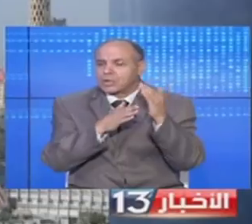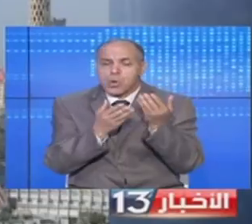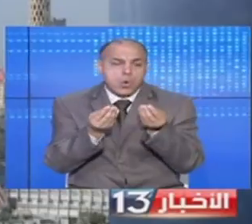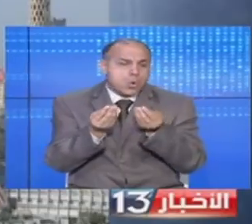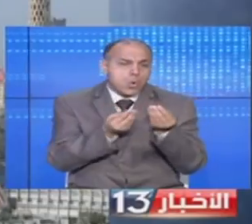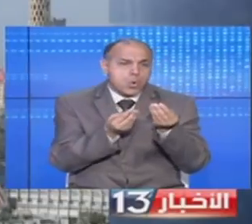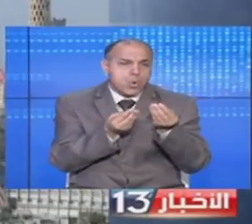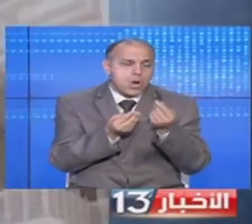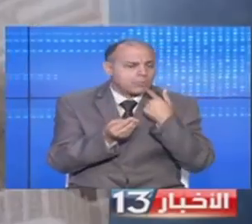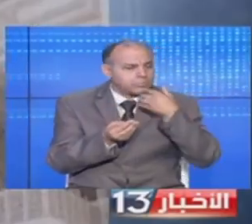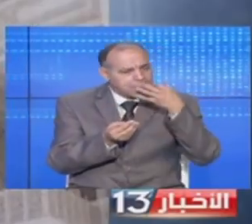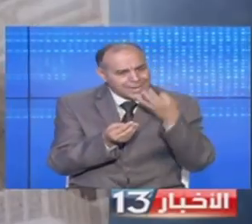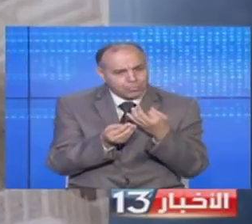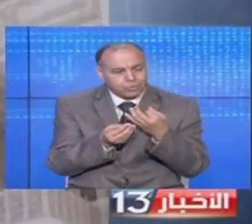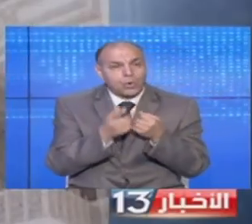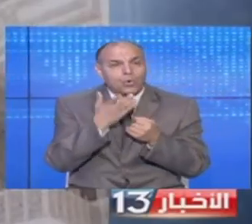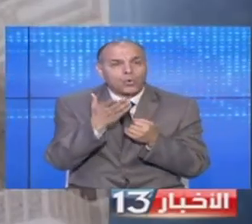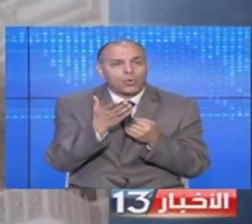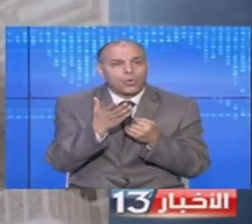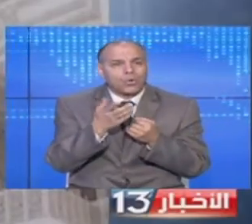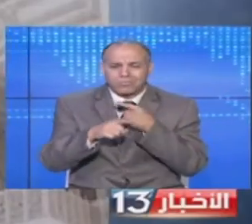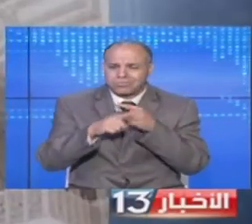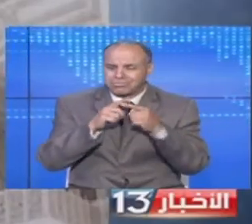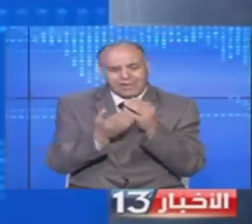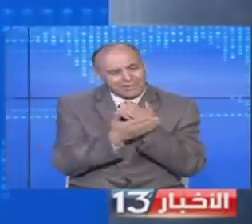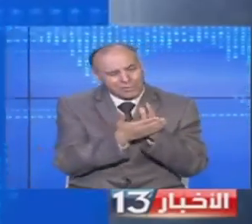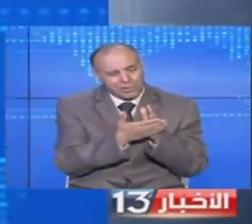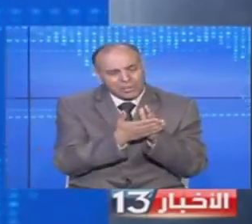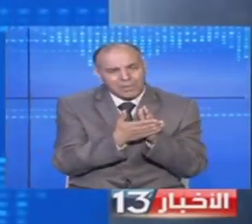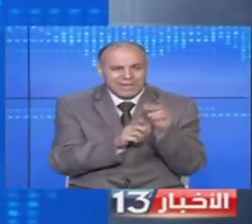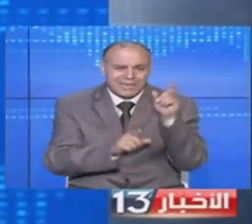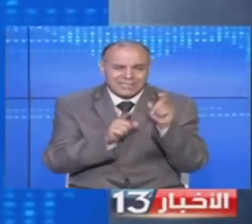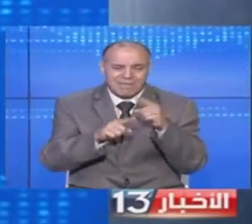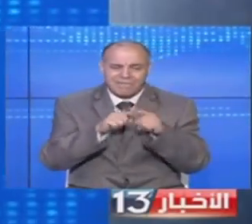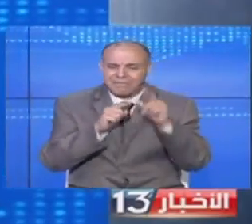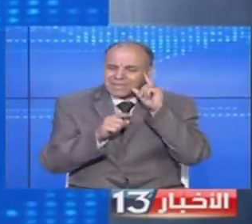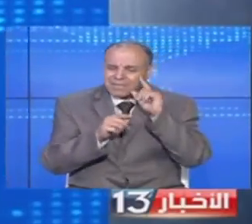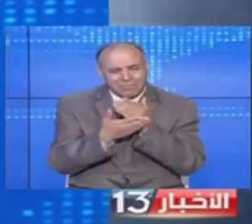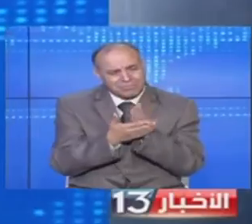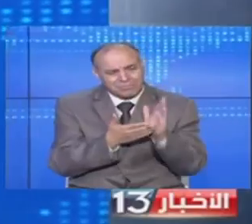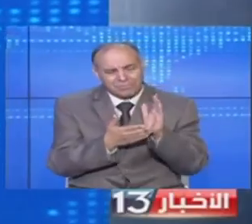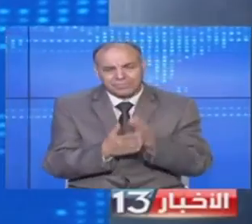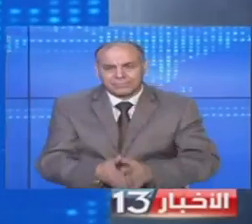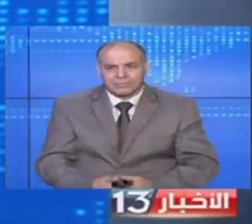ومشددا على اهميه نبذ الخلافات بين الاطراف الليبيه